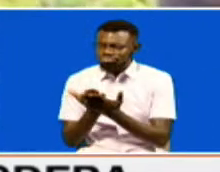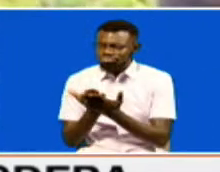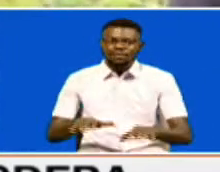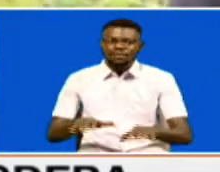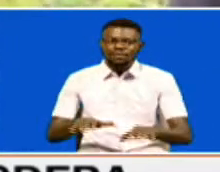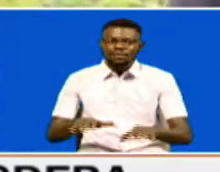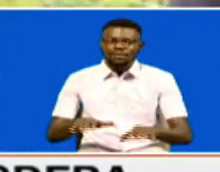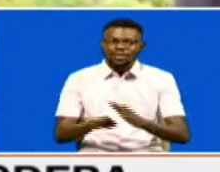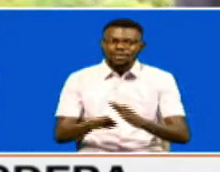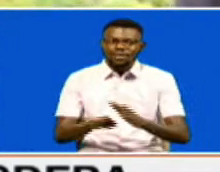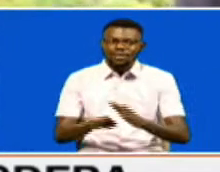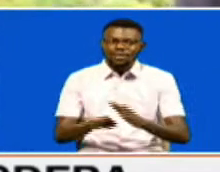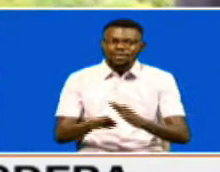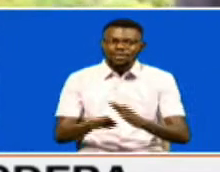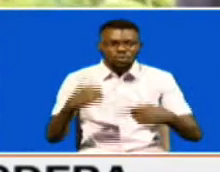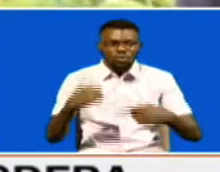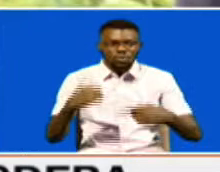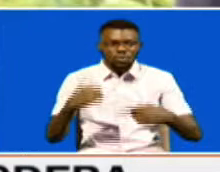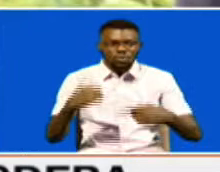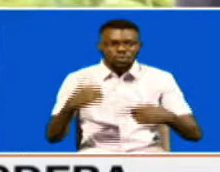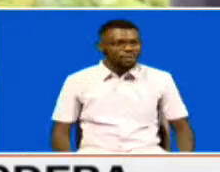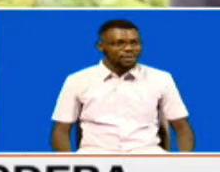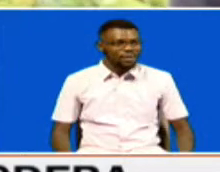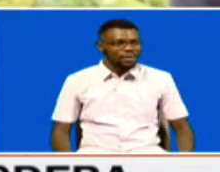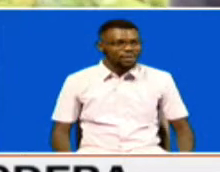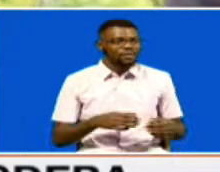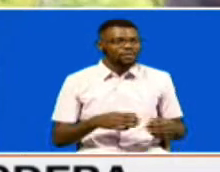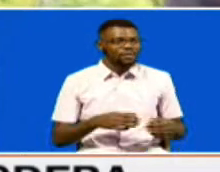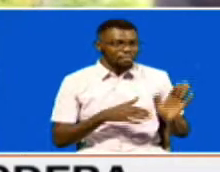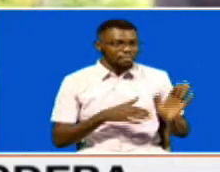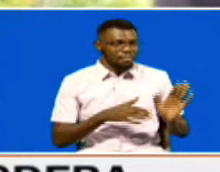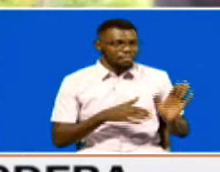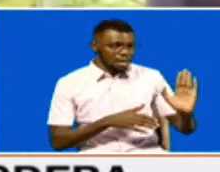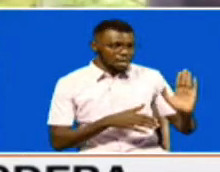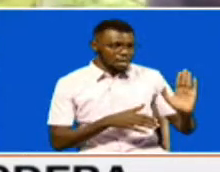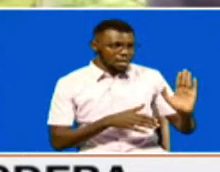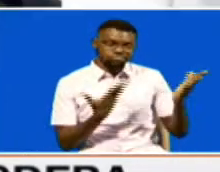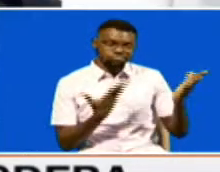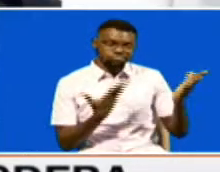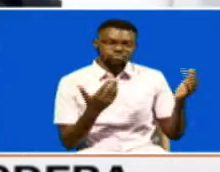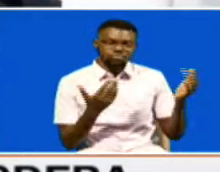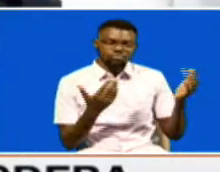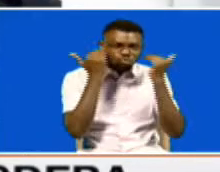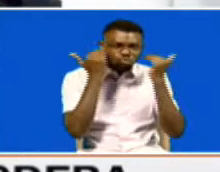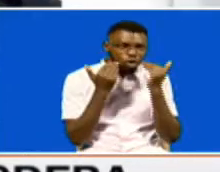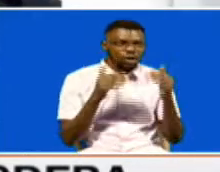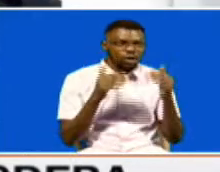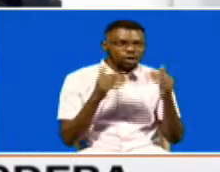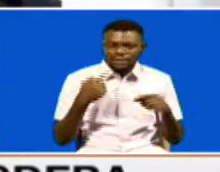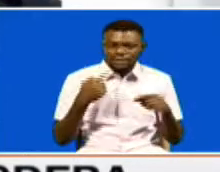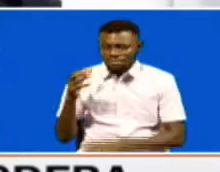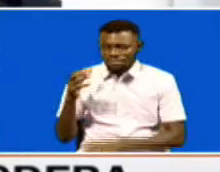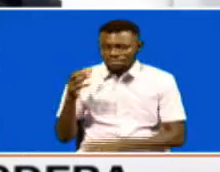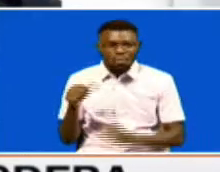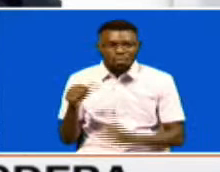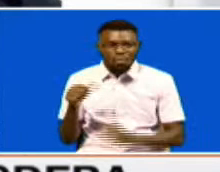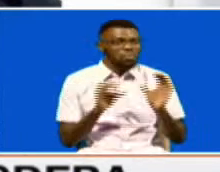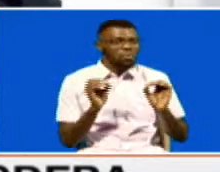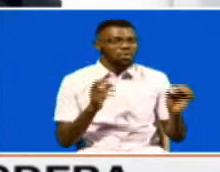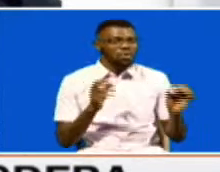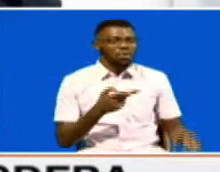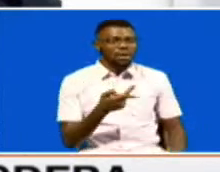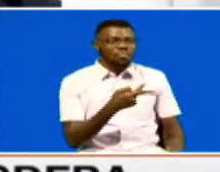all the process, and that will going to be one of them. Let him take his stay order, and we have no problem with that. Katika matokeo ya uchaguzi kati ya wawili